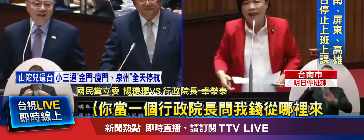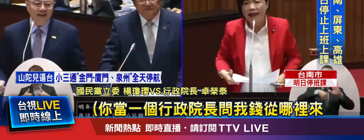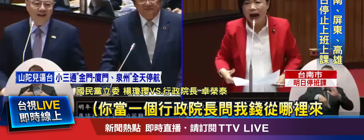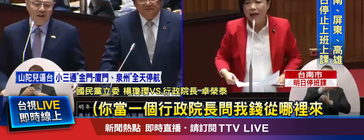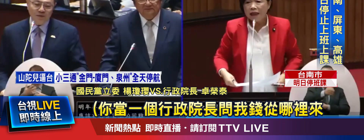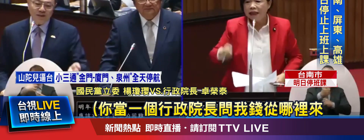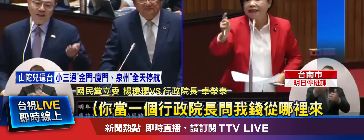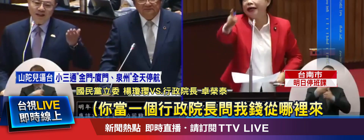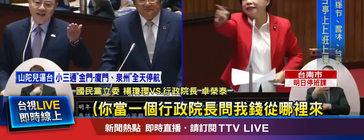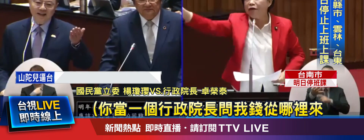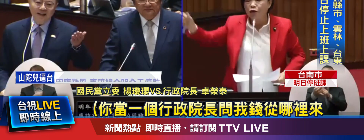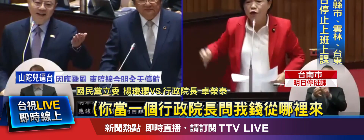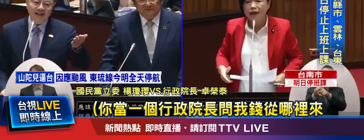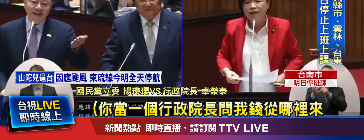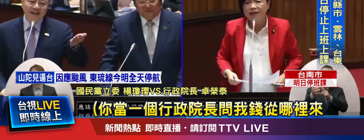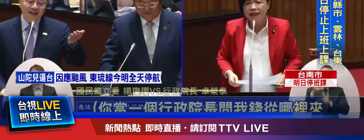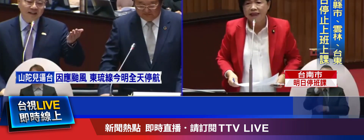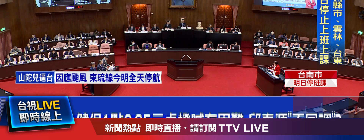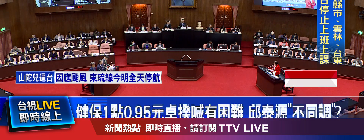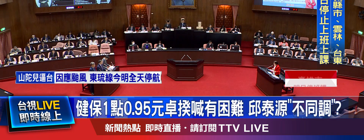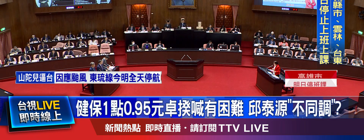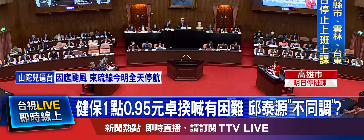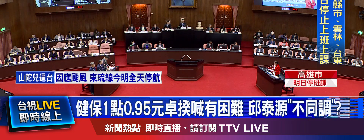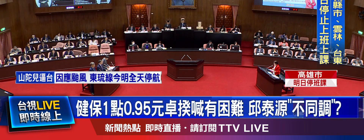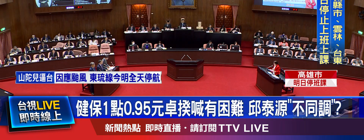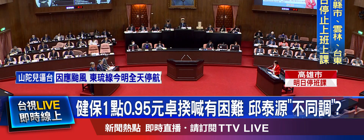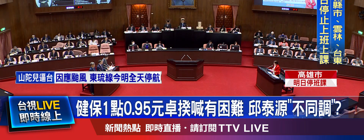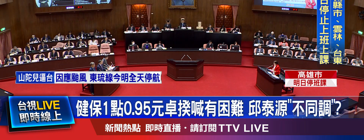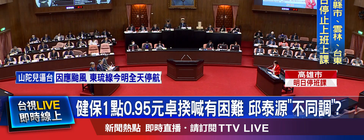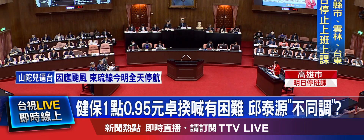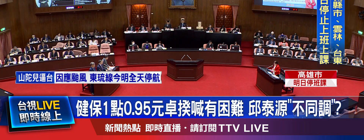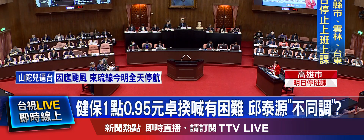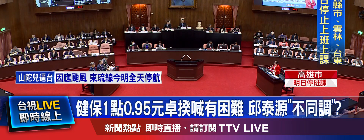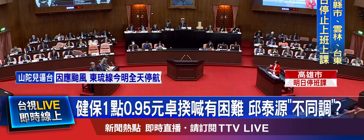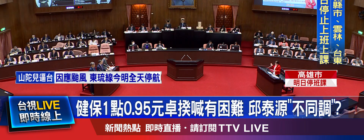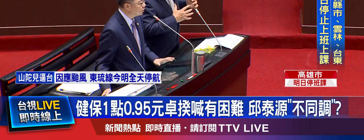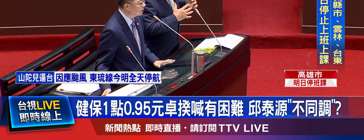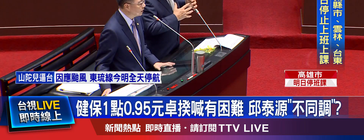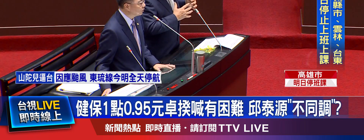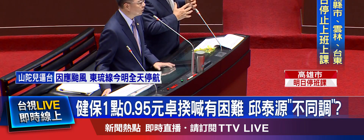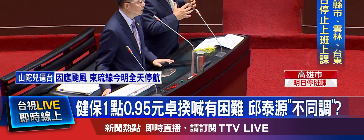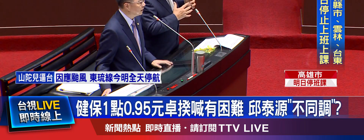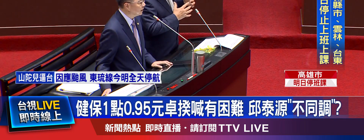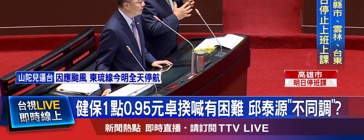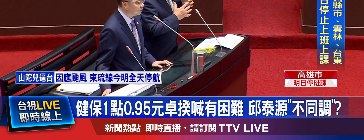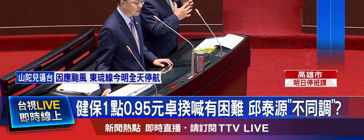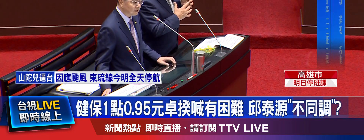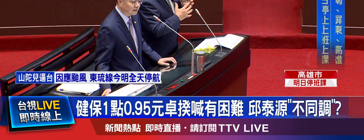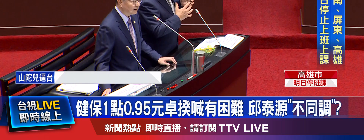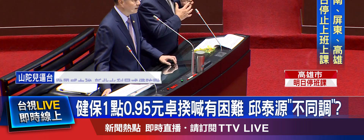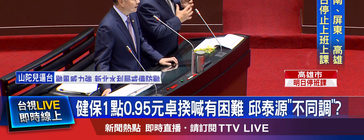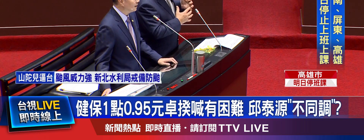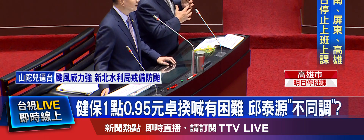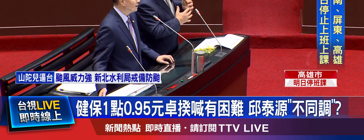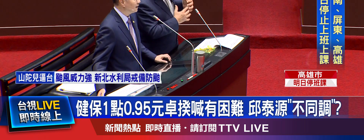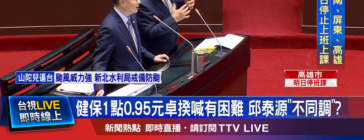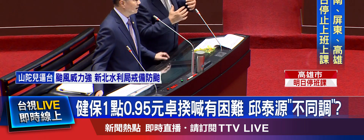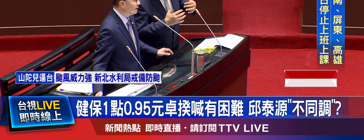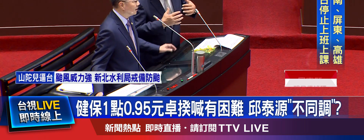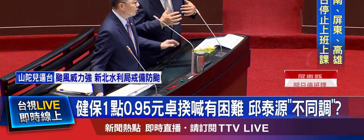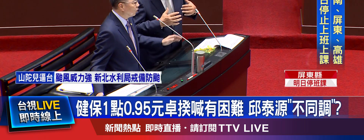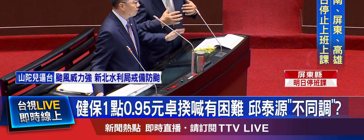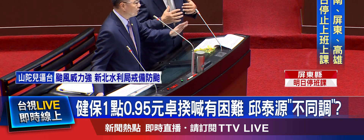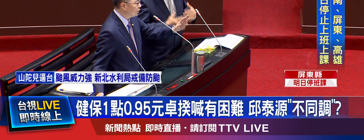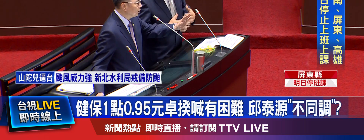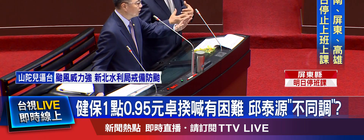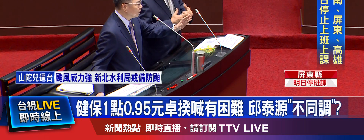钱从哪里来？ 立法院主决议2025年6月底前健保点值应达到平均1.0095元，但卓院长才刚说财